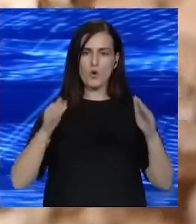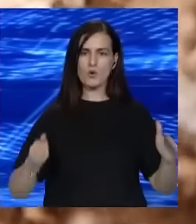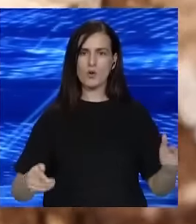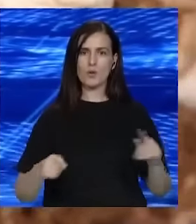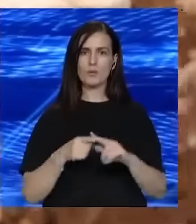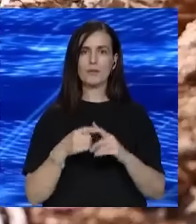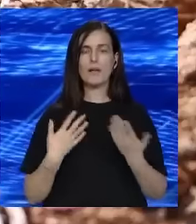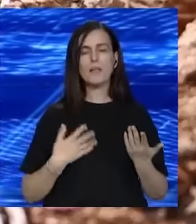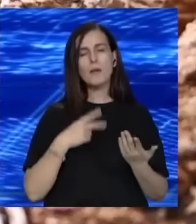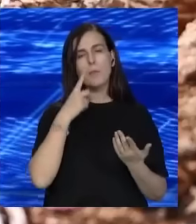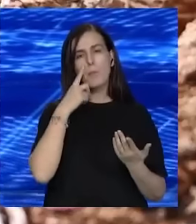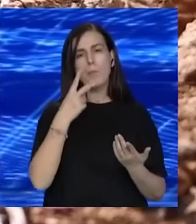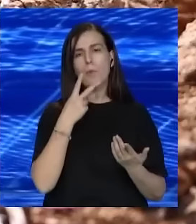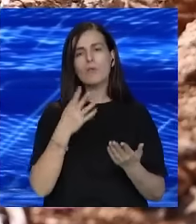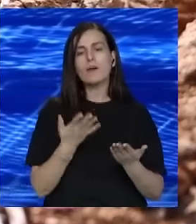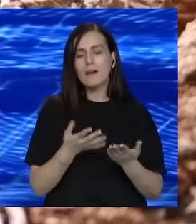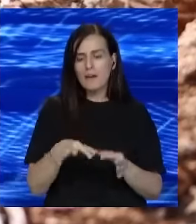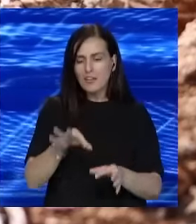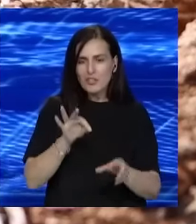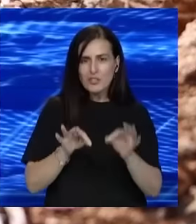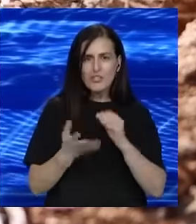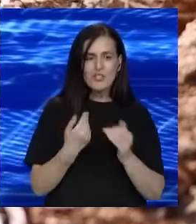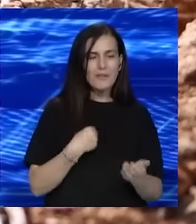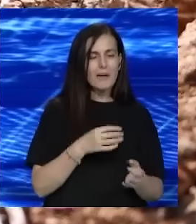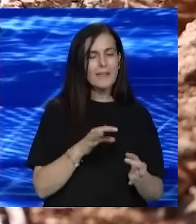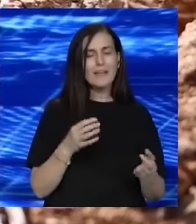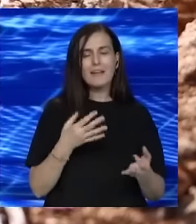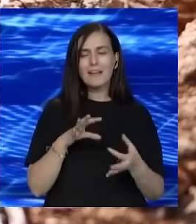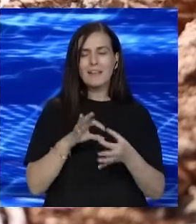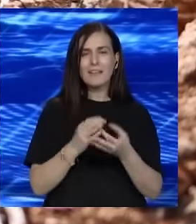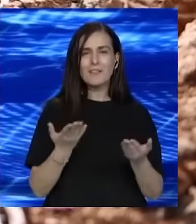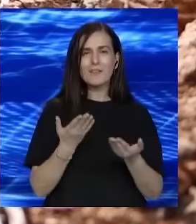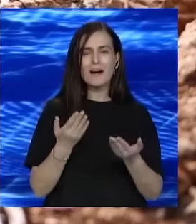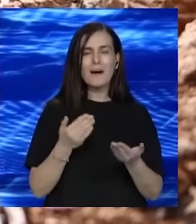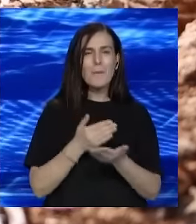që pritet të dalin do të hidhet më shumë dritë për mënyrën e jetesës së asaj kohe.